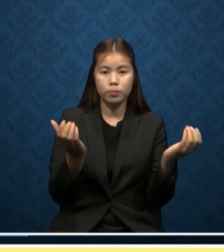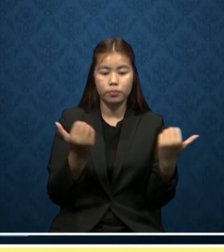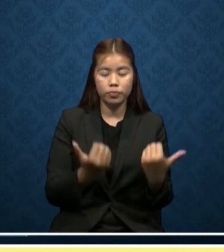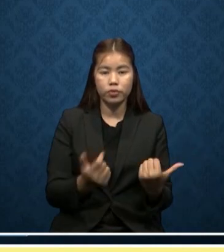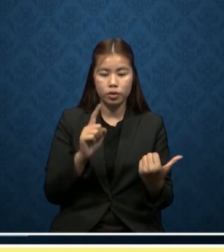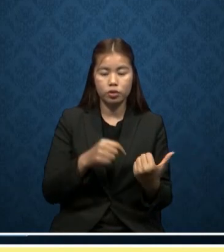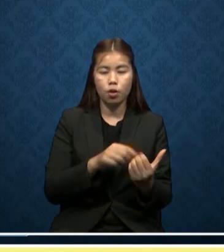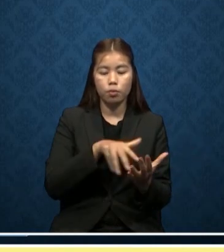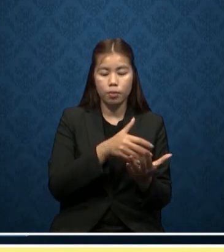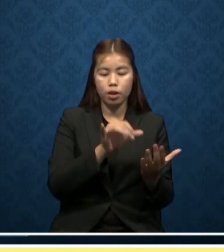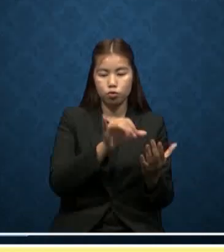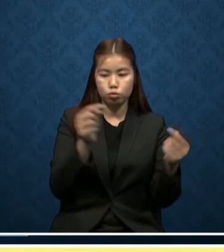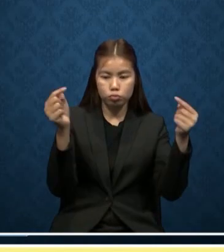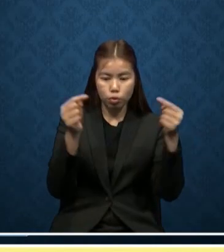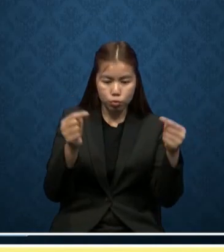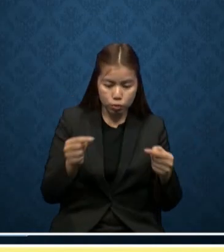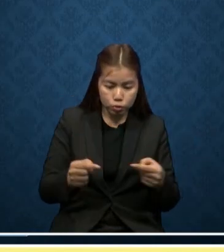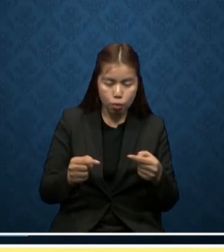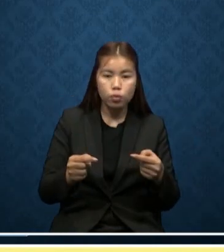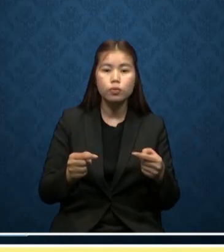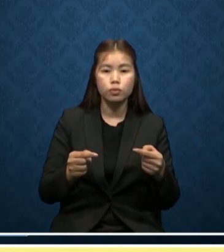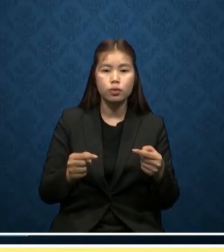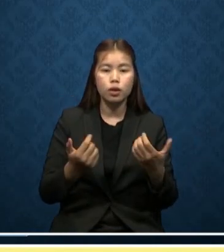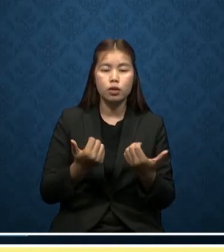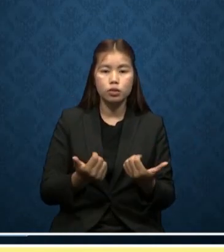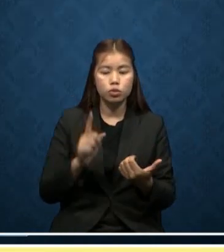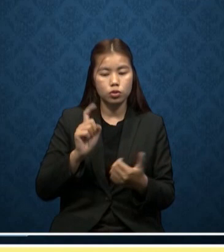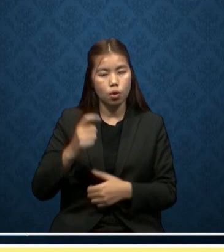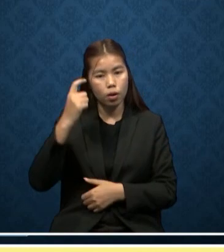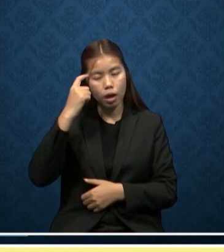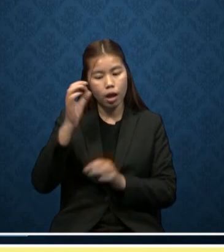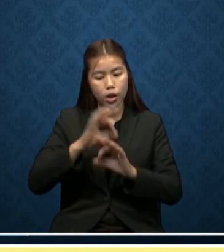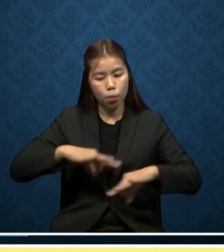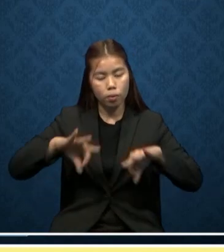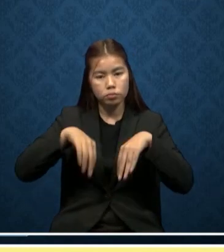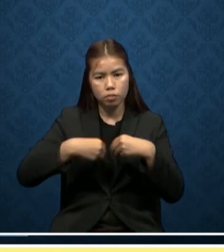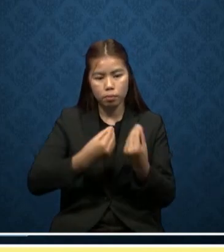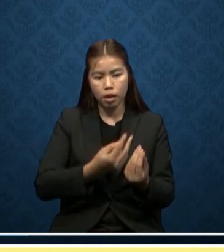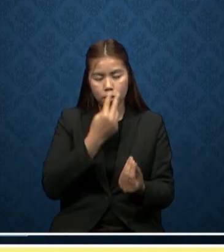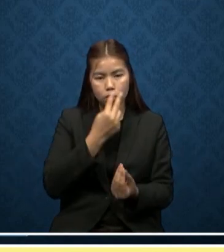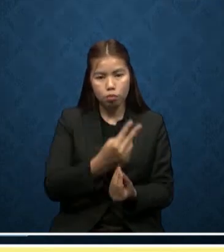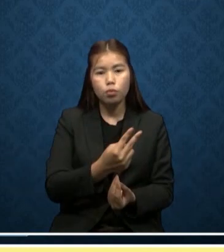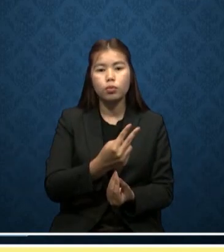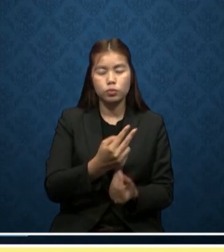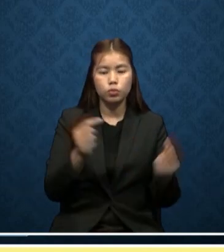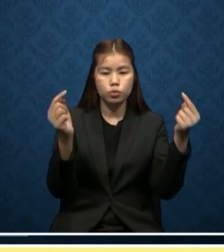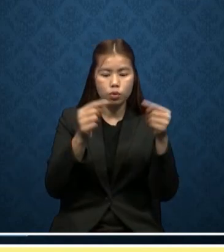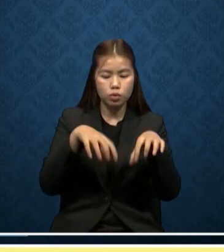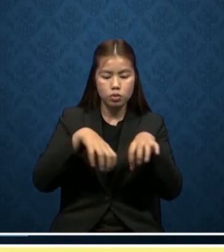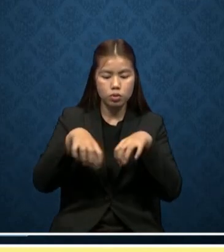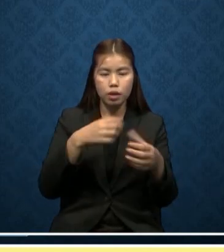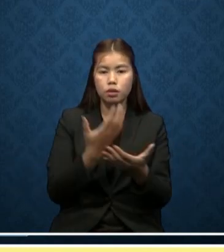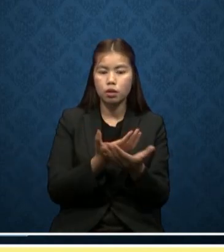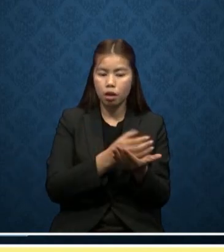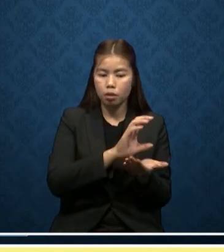ยุทธศาสตร์ชาติเพราะฉะนั้นนะูจะต้องให้ความสำคัญกับเรื่องนี้นะครับนะจัดสรรงบประมาณให้